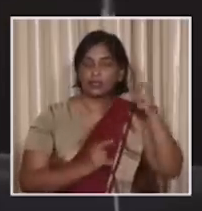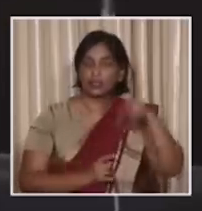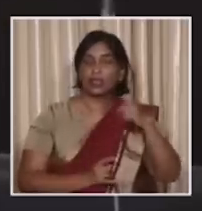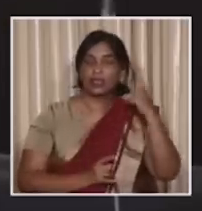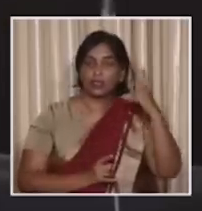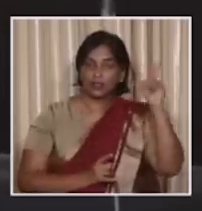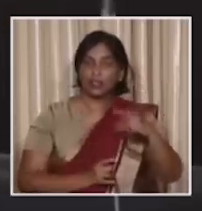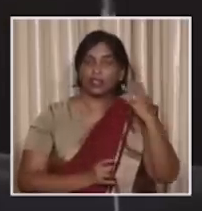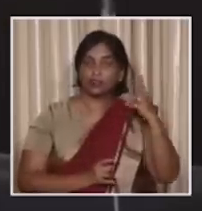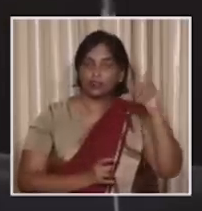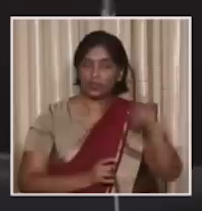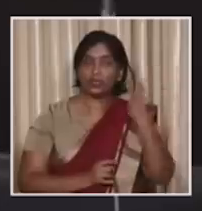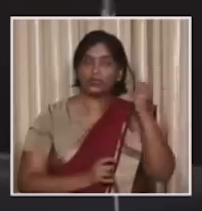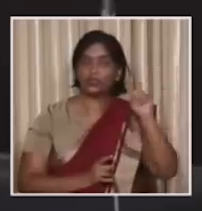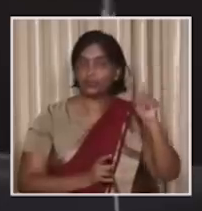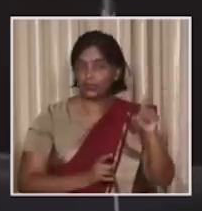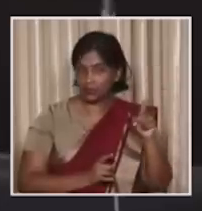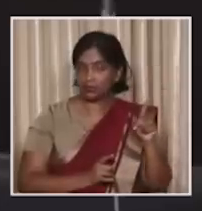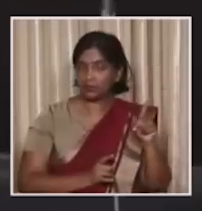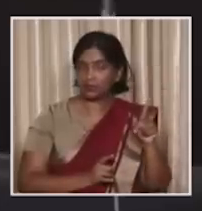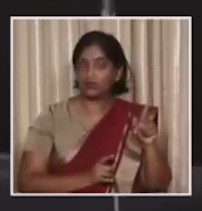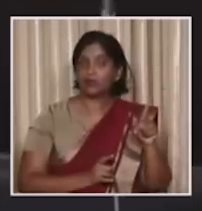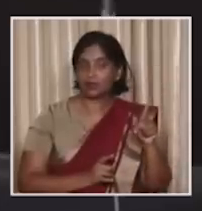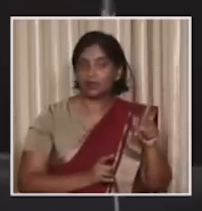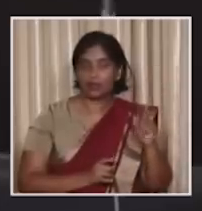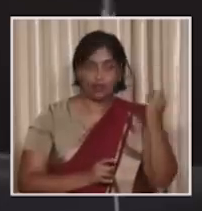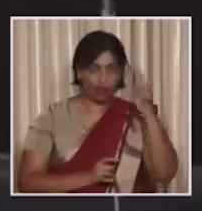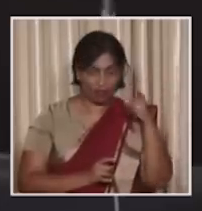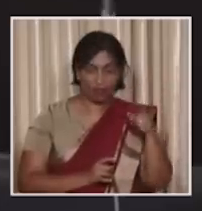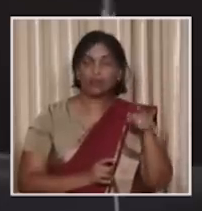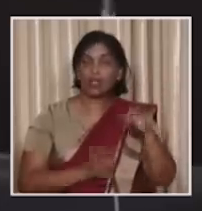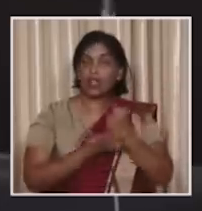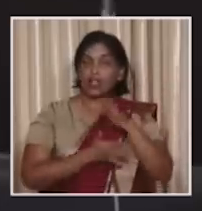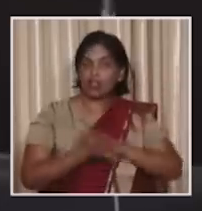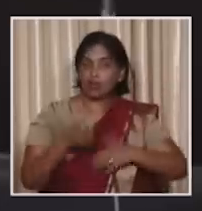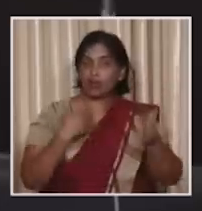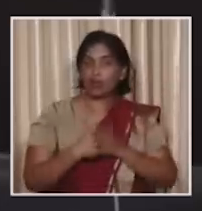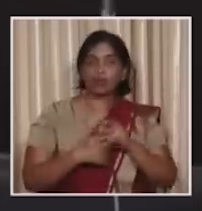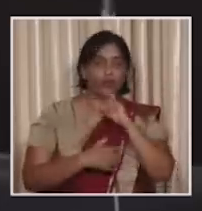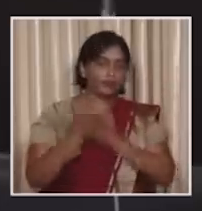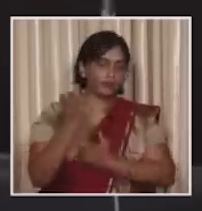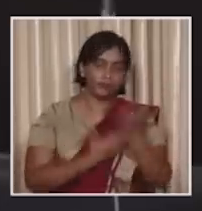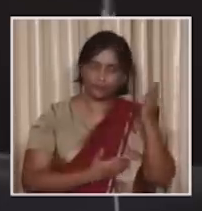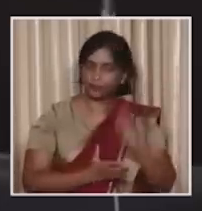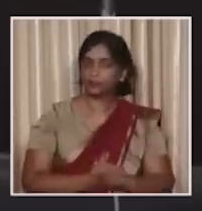1 2021 කියන රෙෆරන්ස් එකෙන් ඒ දුන්න ලියුමත් එක තමයි මෝසම ඉදිරිපත්